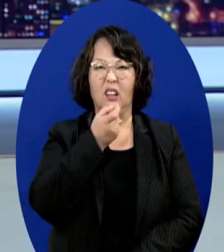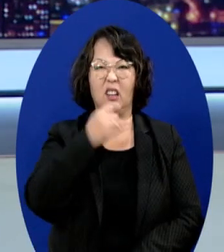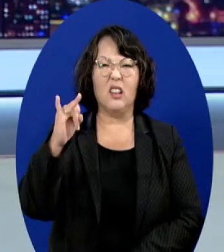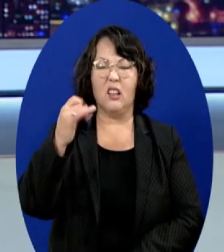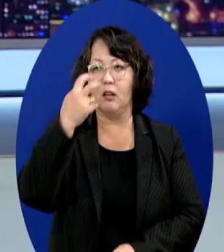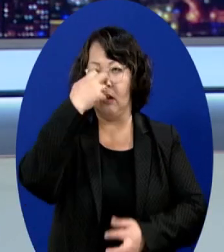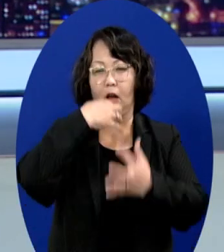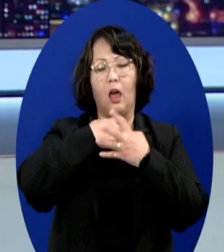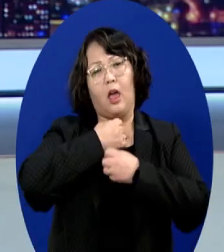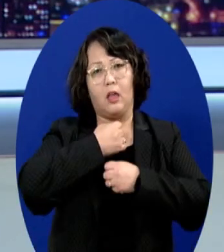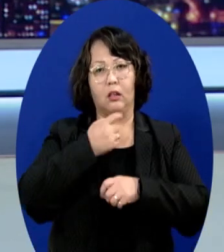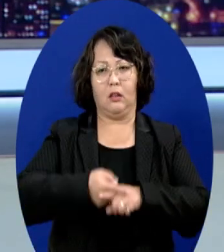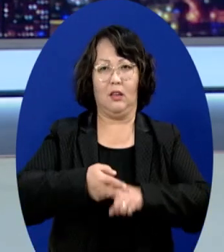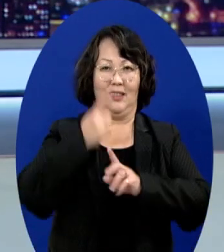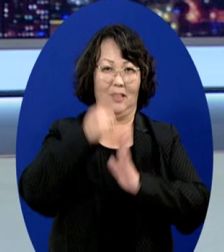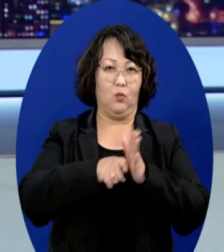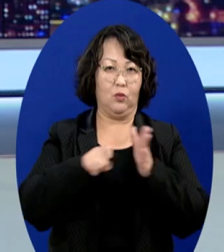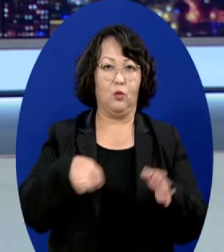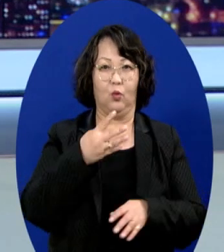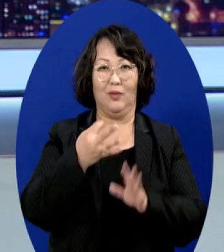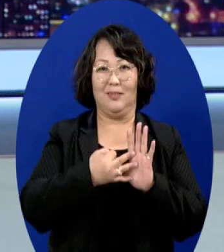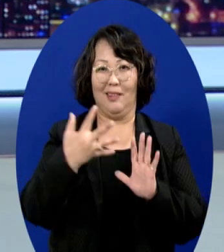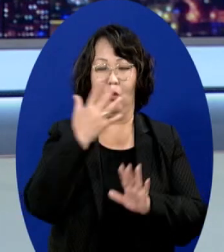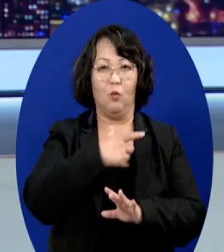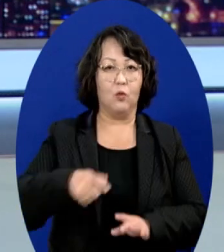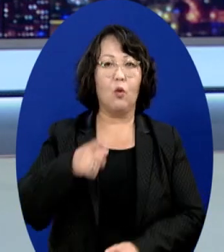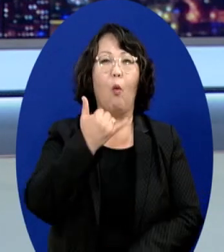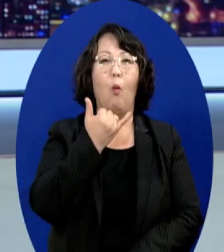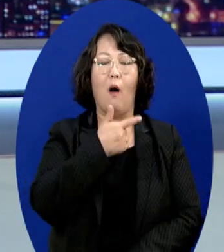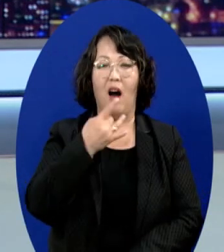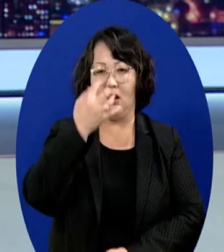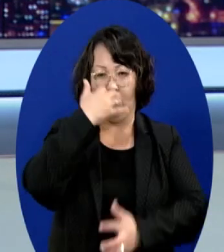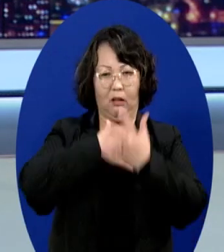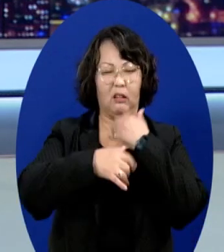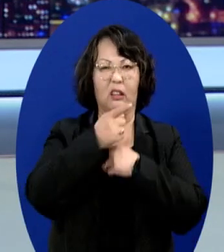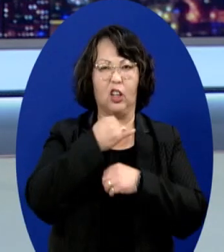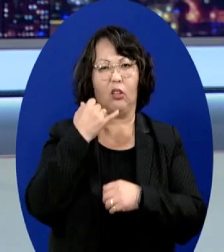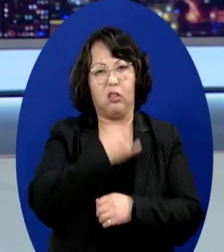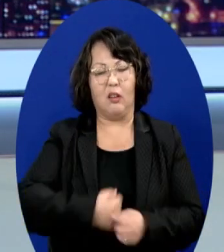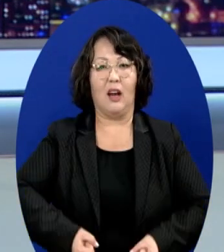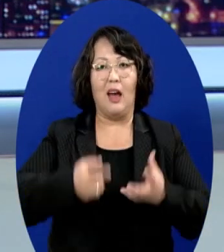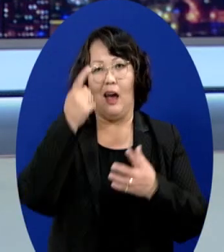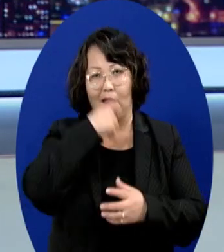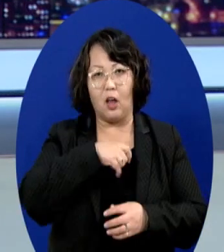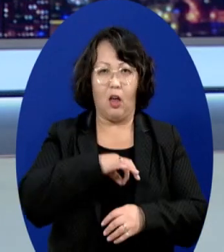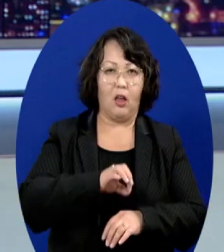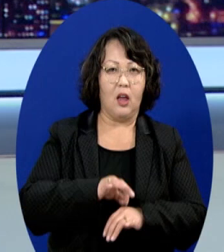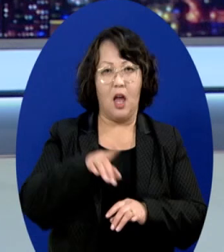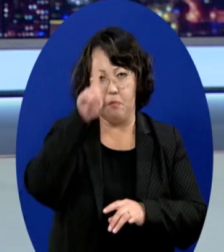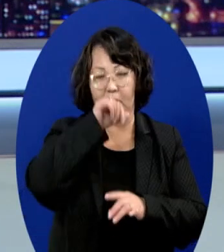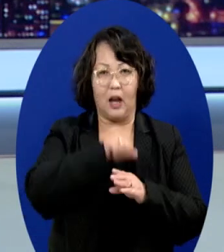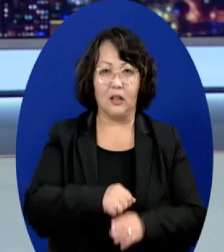нэмэгдэх болжээ. Сар орчим хугацаанд 485 хүн угарын хийнд хордсон гэсэн дуудлага ирсэн байна. Мөн ханиа томооны дэгдэлт нэмэгдэж эмнэлгийн ачаалл өсөж